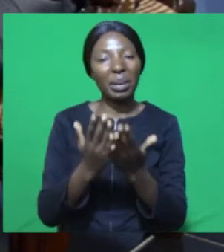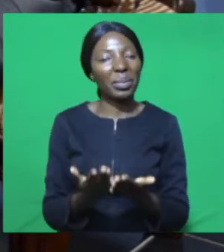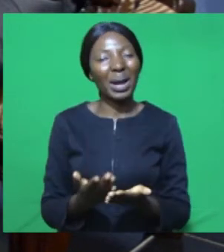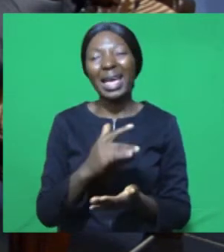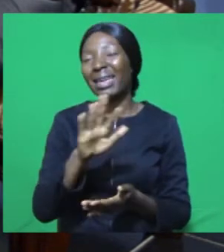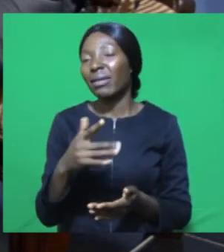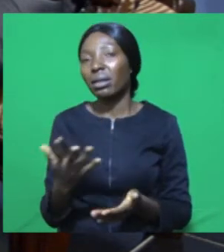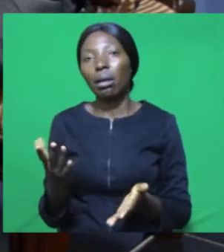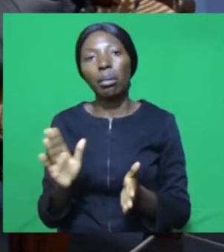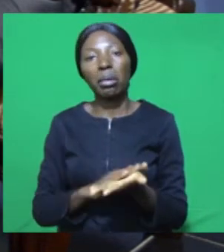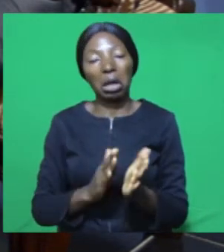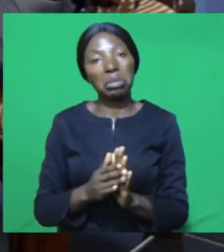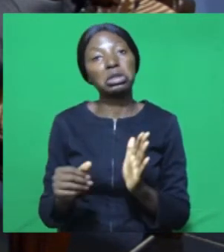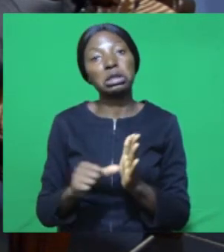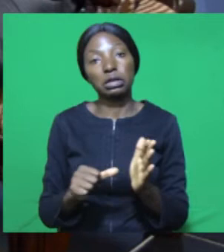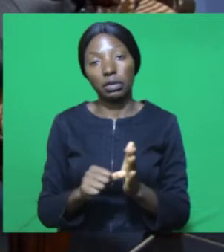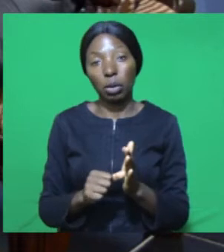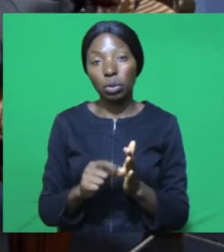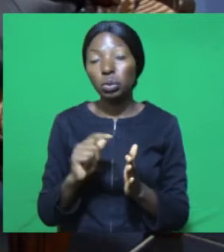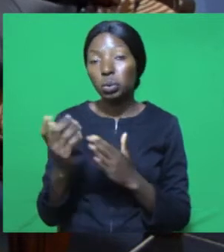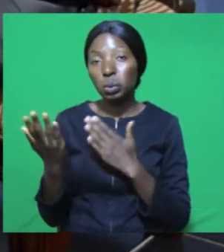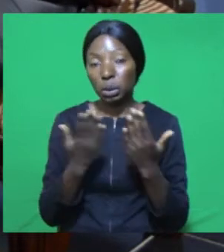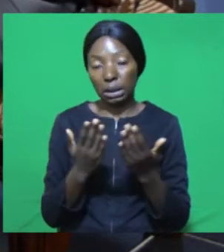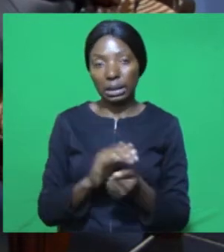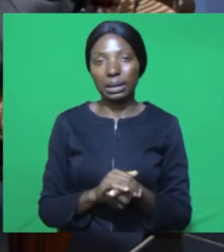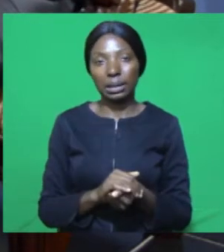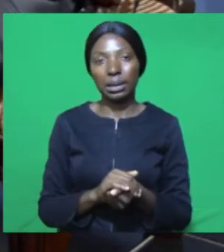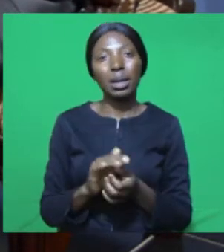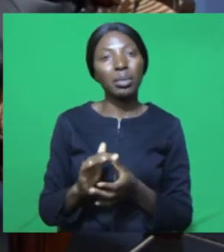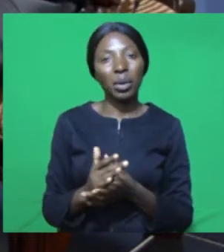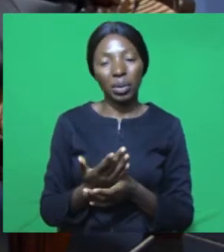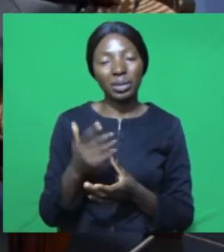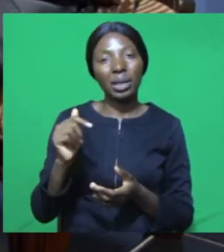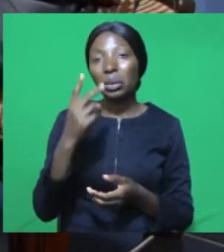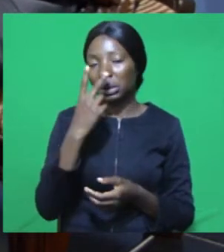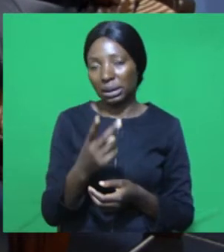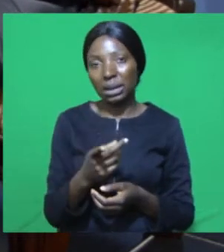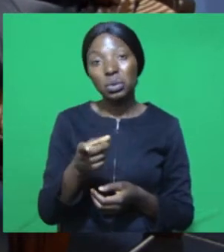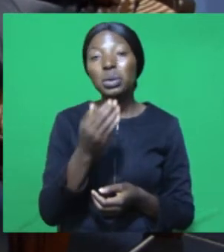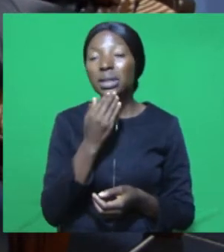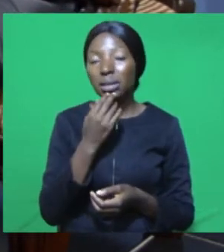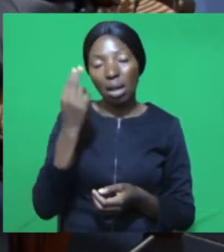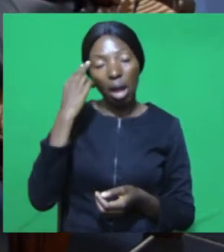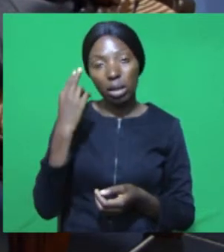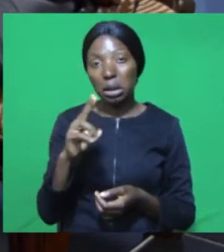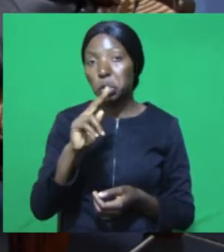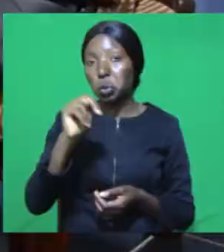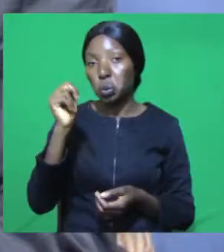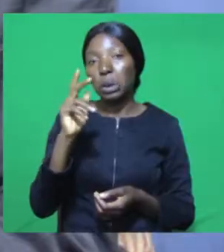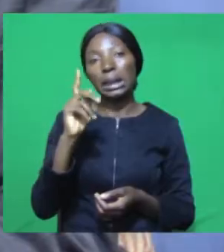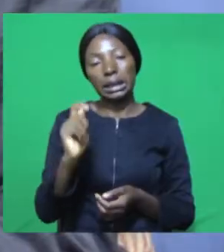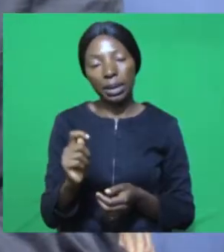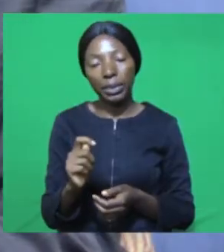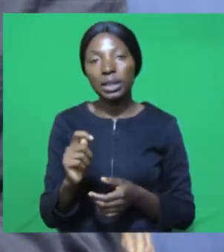zvakaita zvirao usingawanire mhinduro yacho unozoona mawanira ndaita ndatoona kunge unonzwisa New Testament zviri